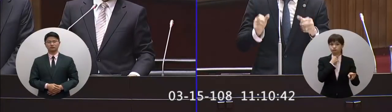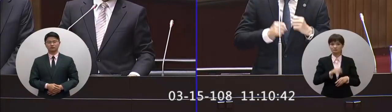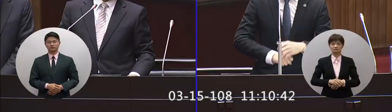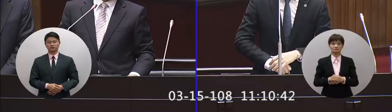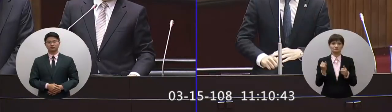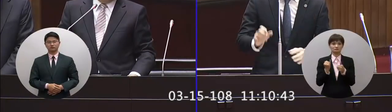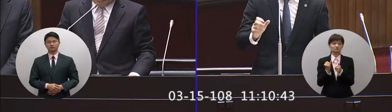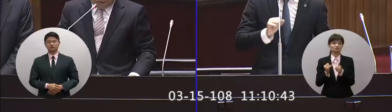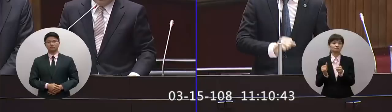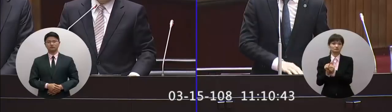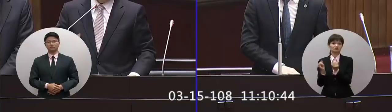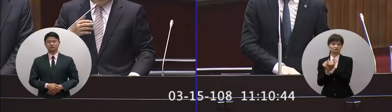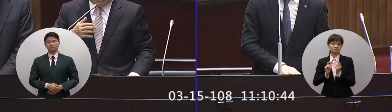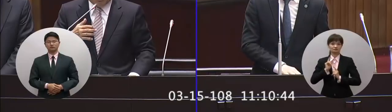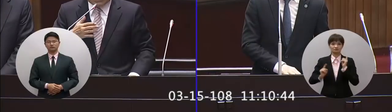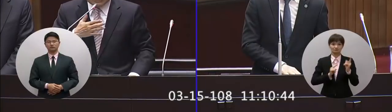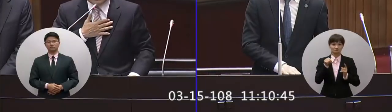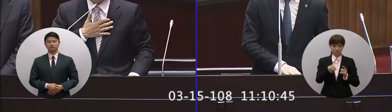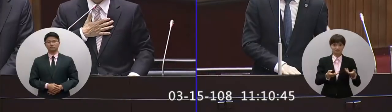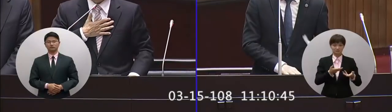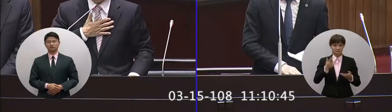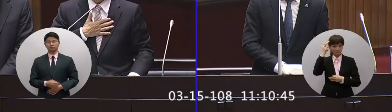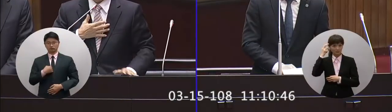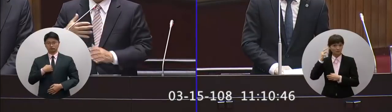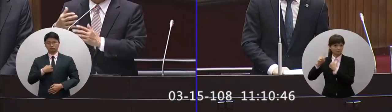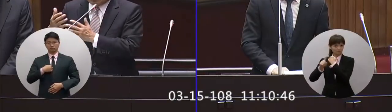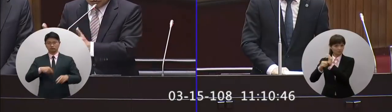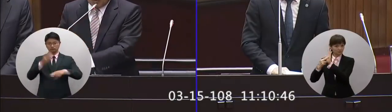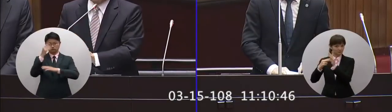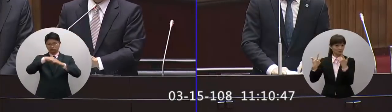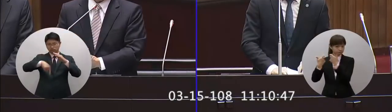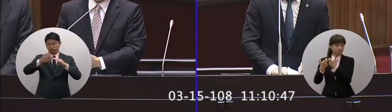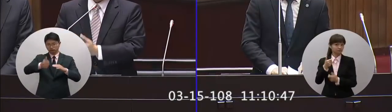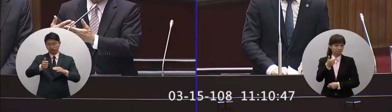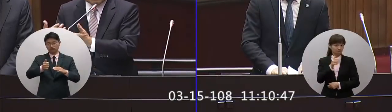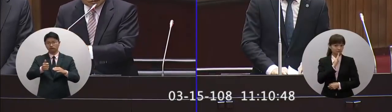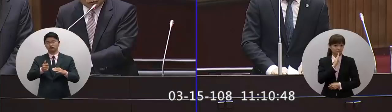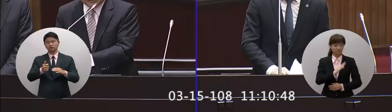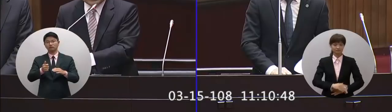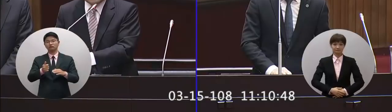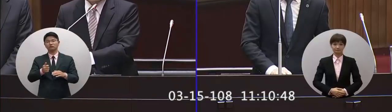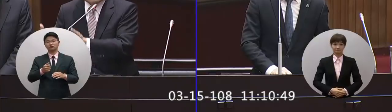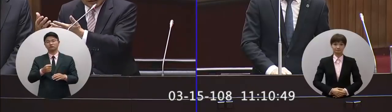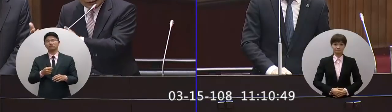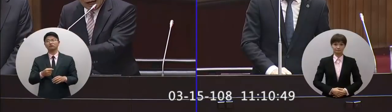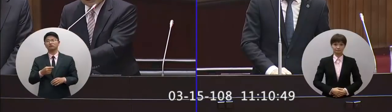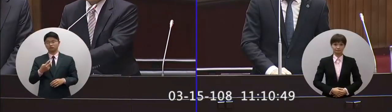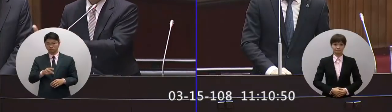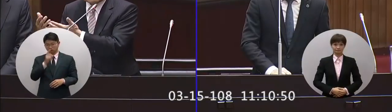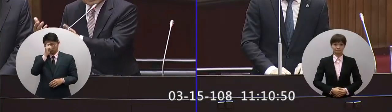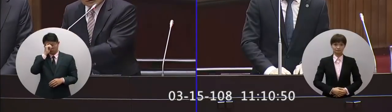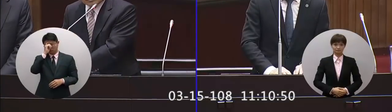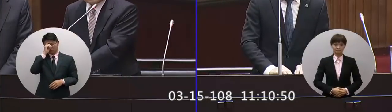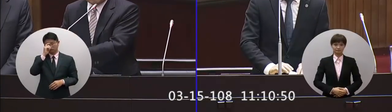是较有保障、较合乎宪法嘛吼。 我做行政院长，何嫌贵院会